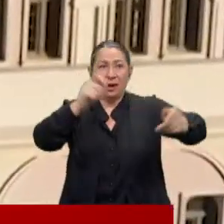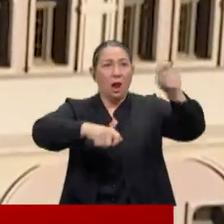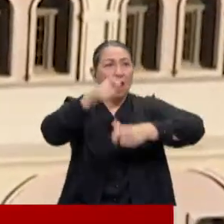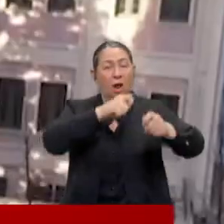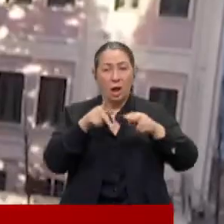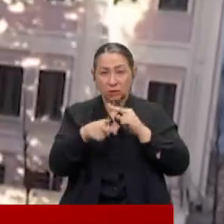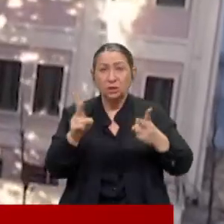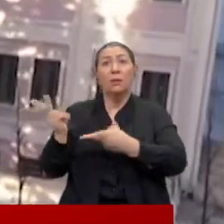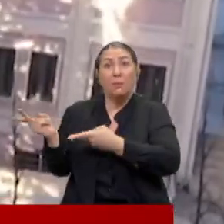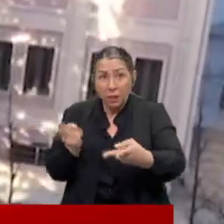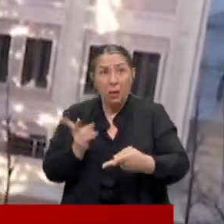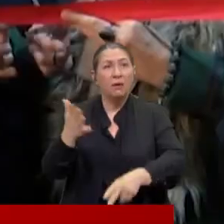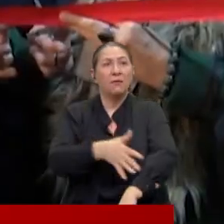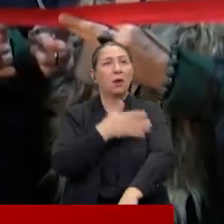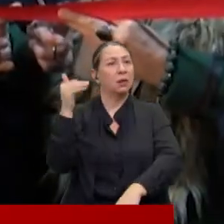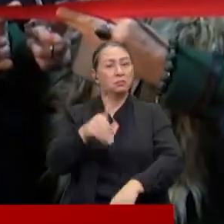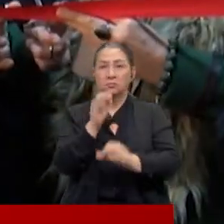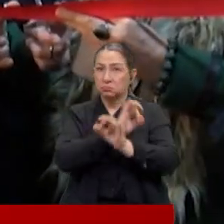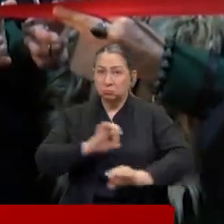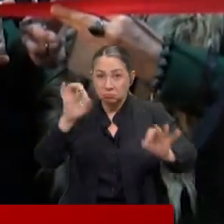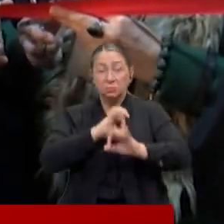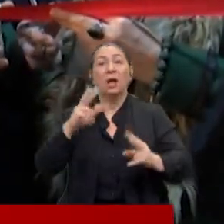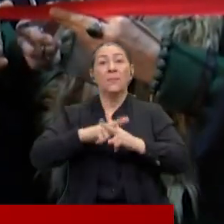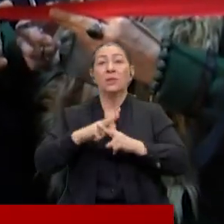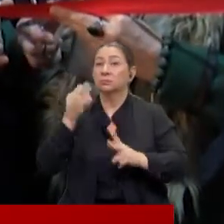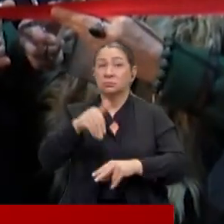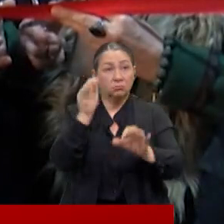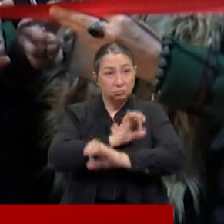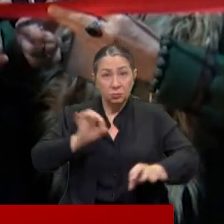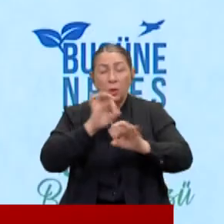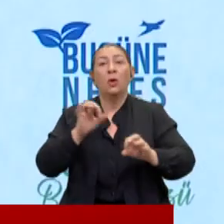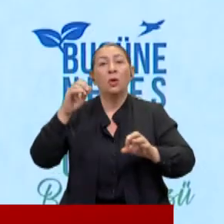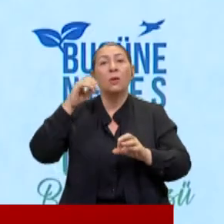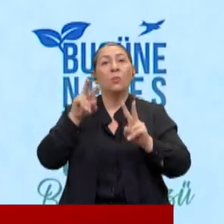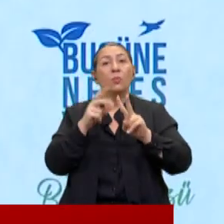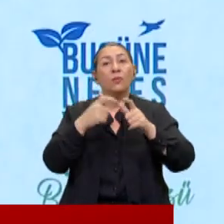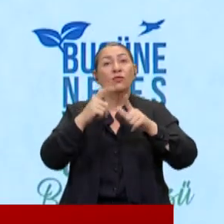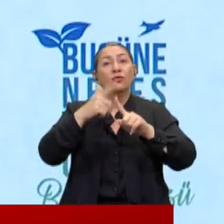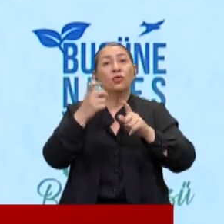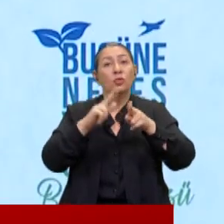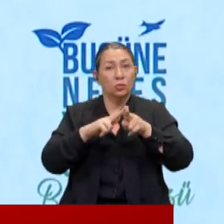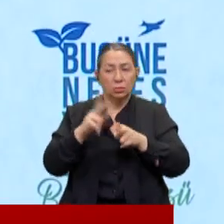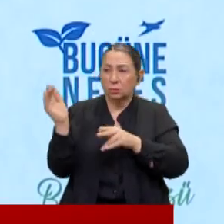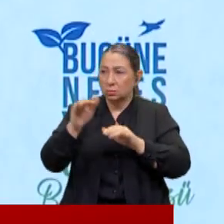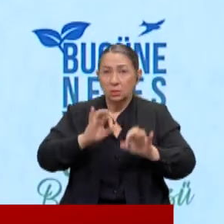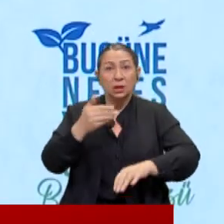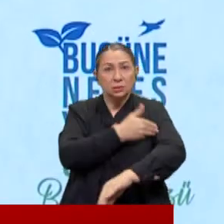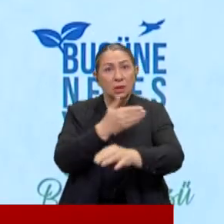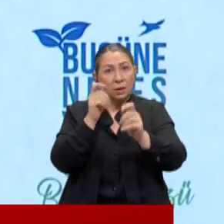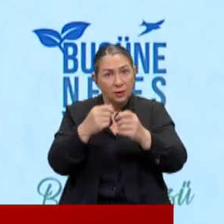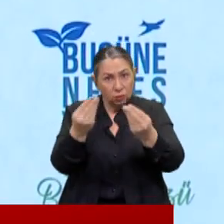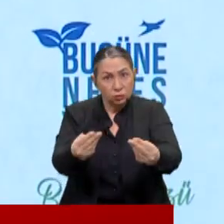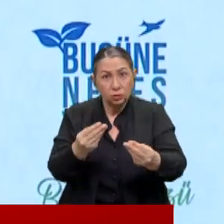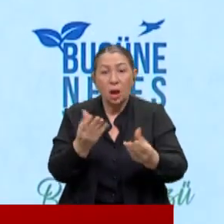davet edildikleri halde ne valilikten ne emniyetten neden müftülükten bir isim katıldı hizmet yapıyorsunuz hizmet almak